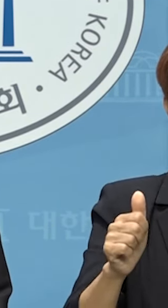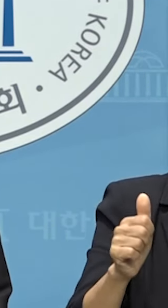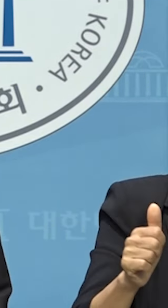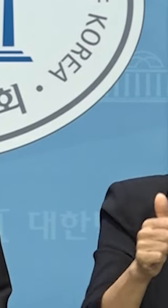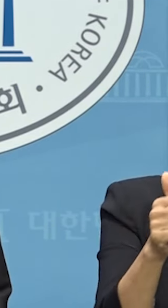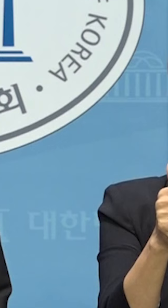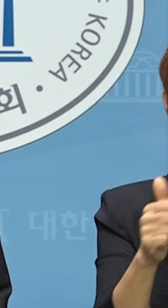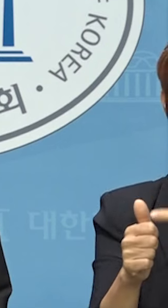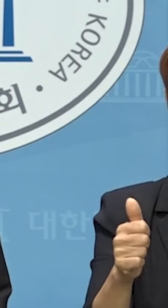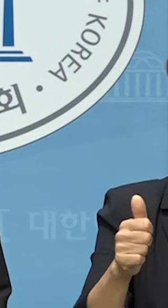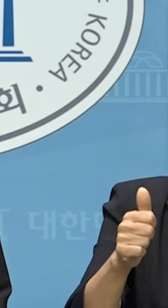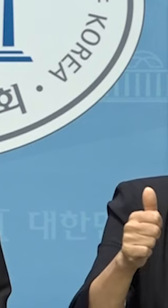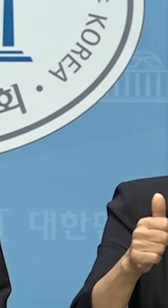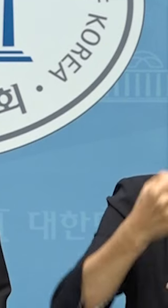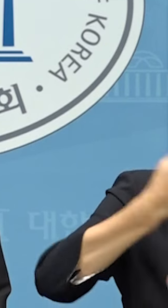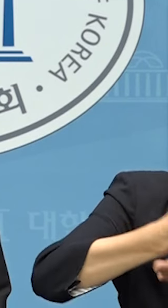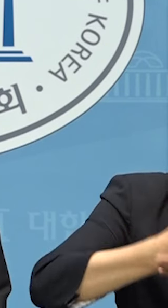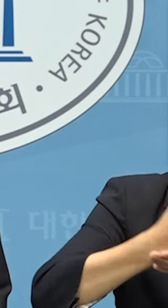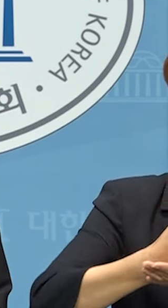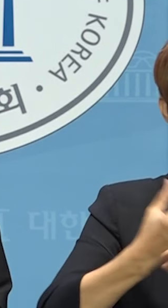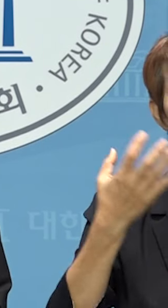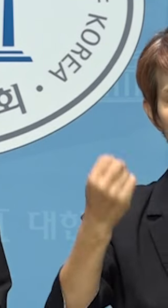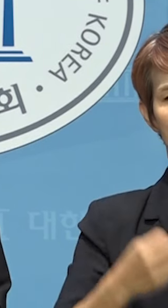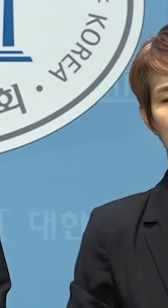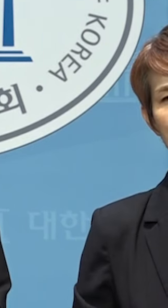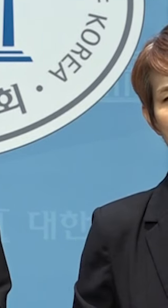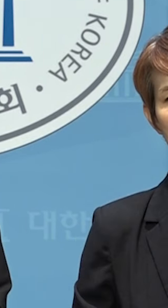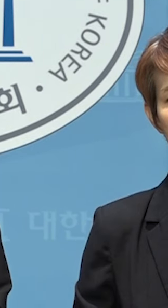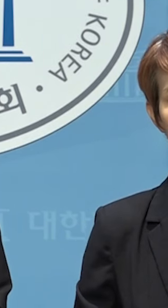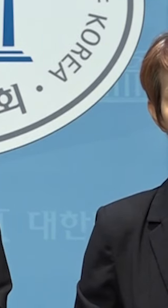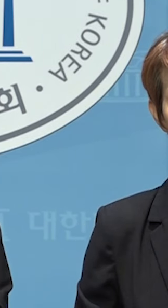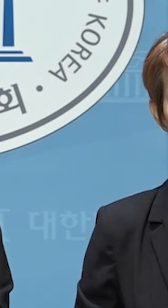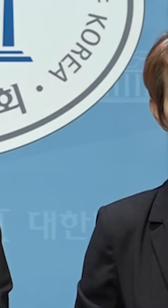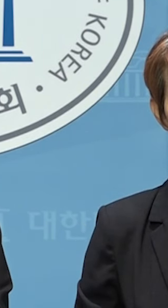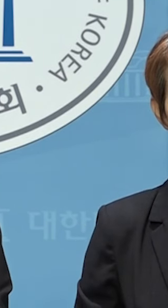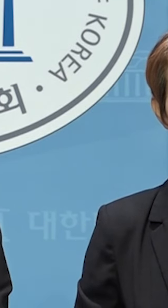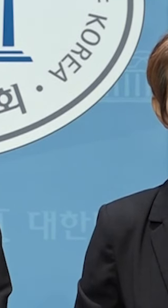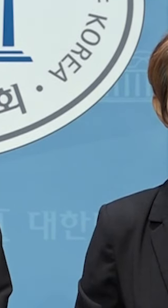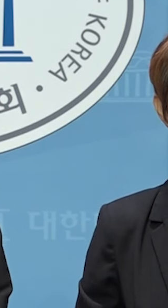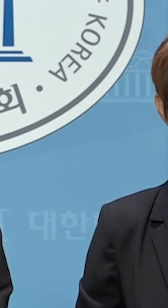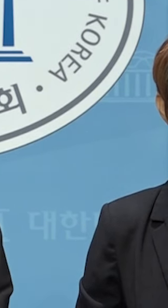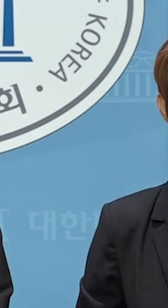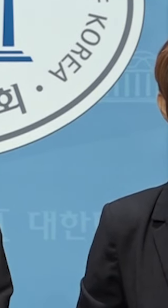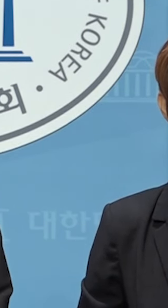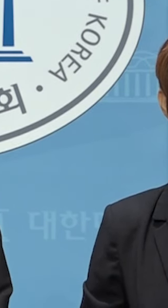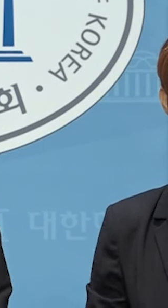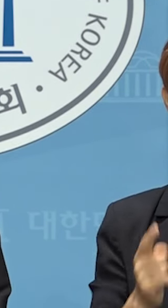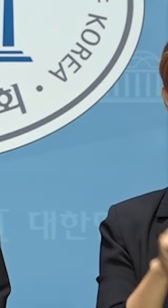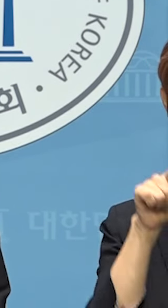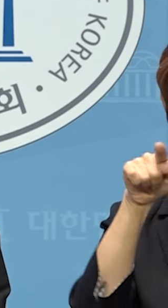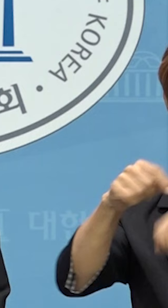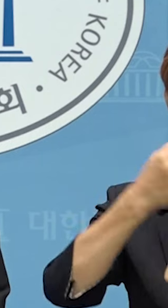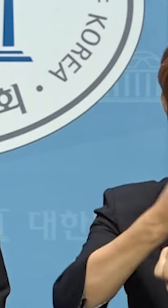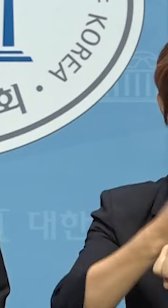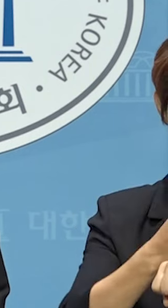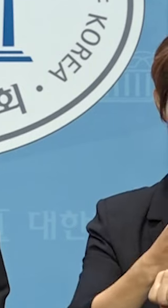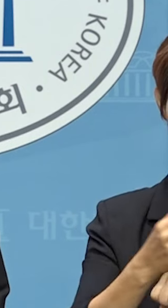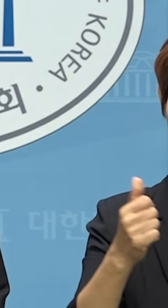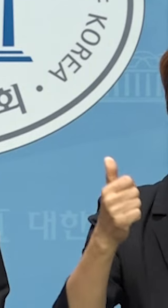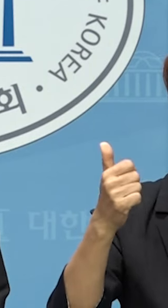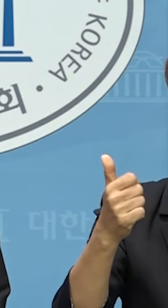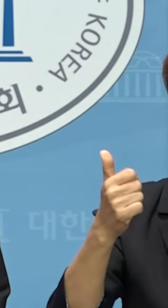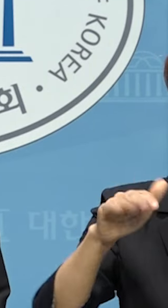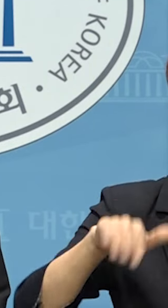모욕 비토 얼룩졌습니다 그걸로도 못 알았는지 현장 방문에 현한 지리까지